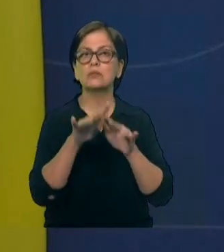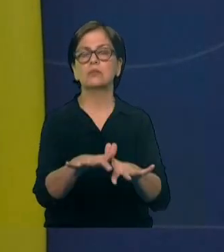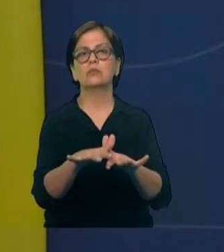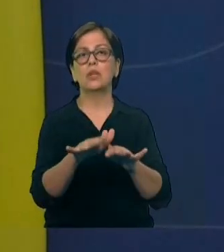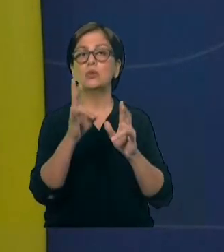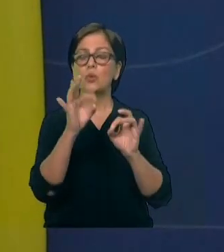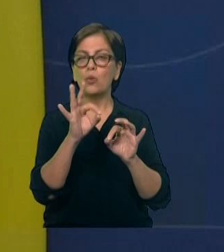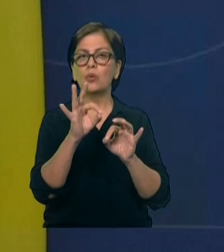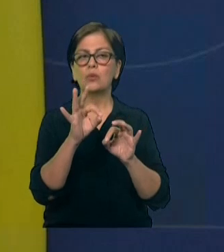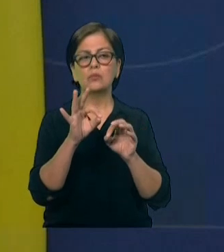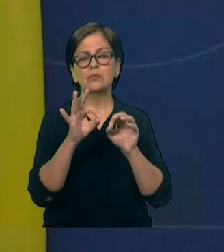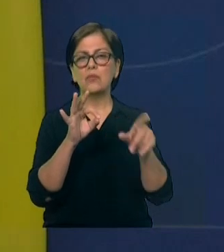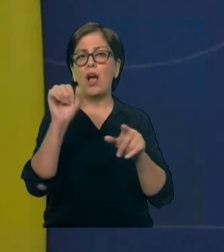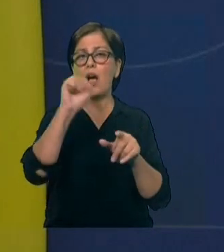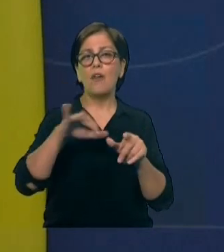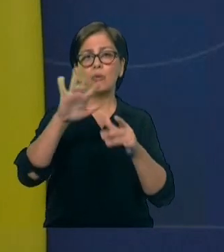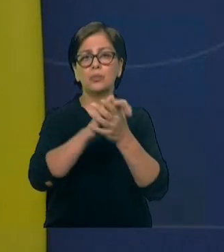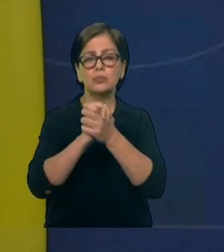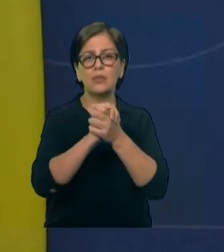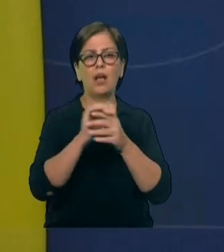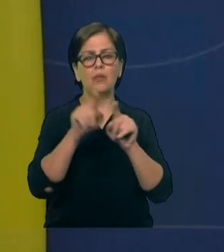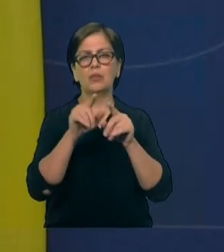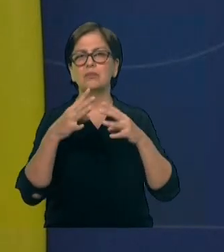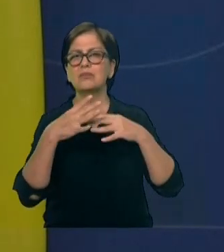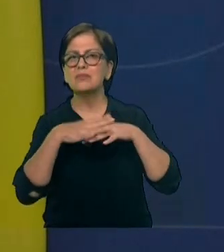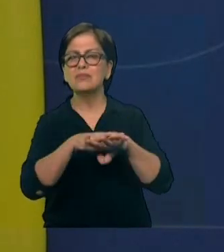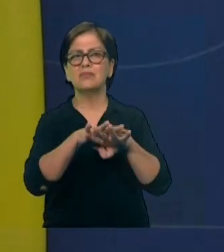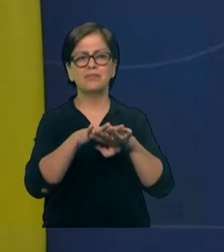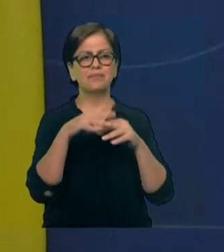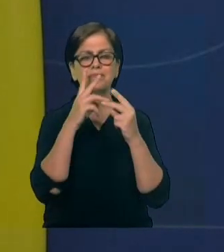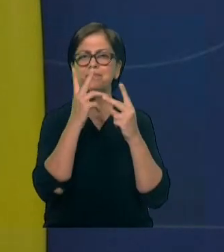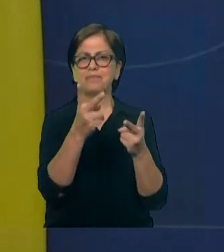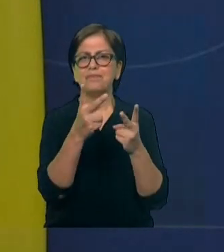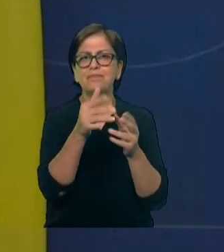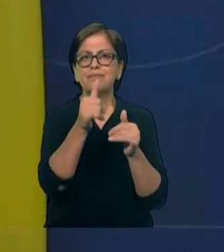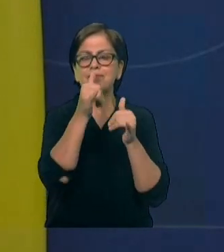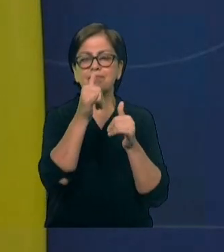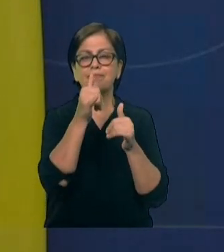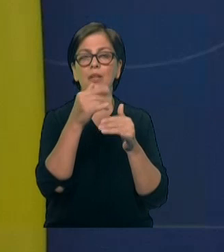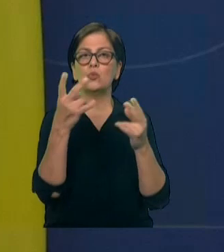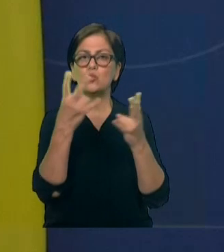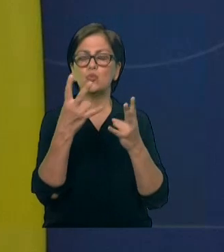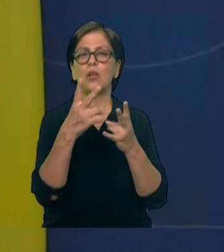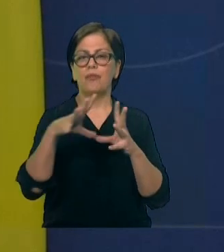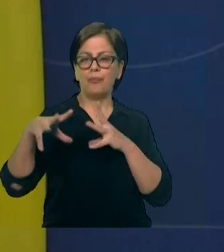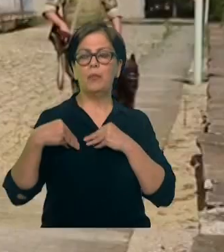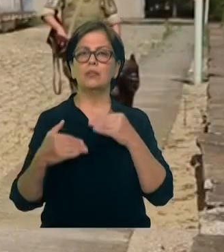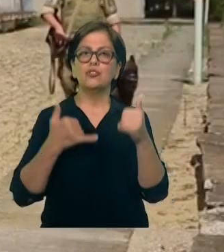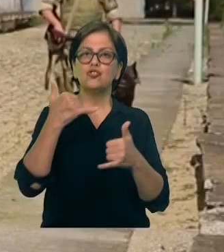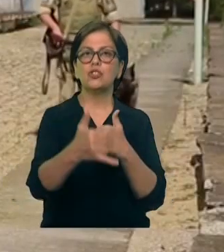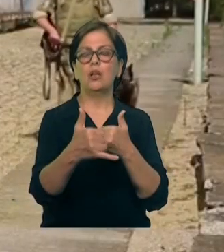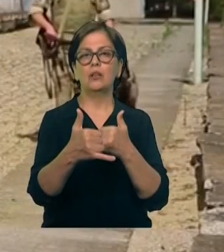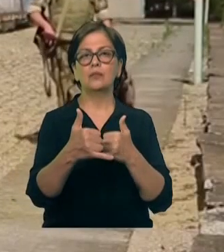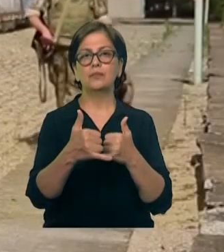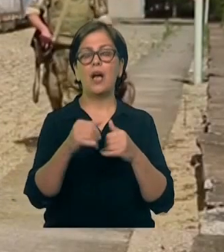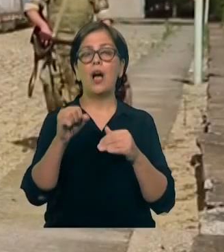bu, bilirsiniz ki, Avropa İttifaqına inteqrasiya tangoya bənziyir. Bunun üçün iki tərəfli addıma ehtiyac var. Bu